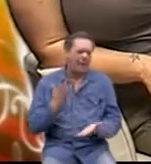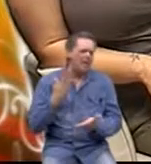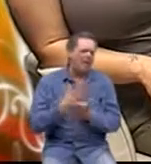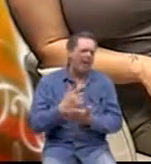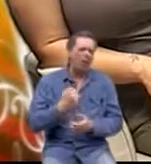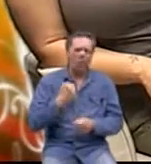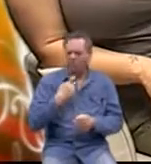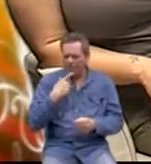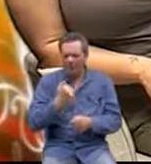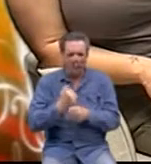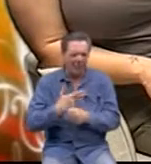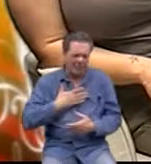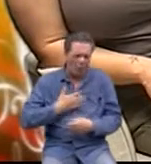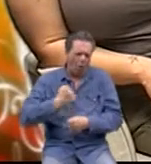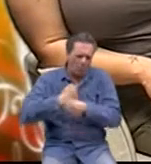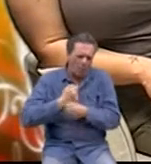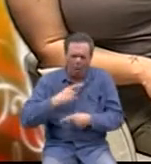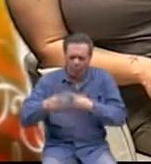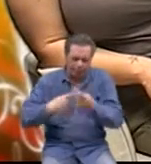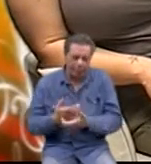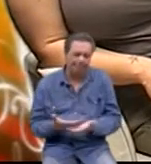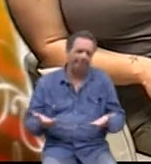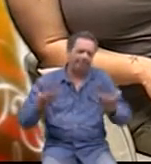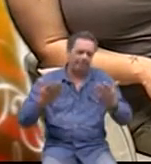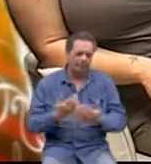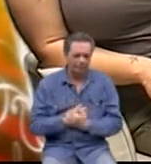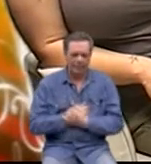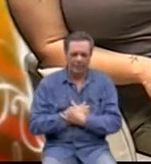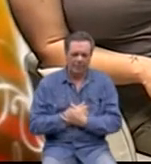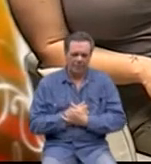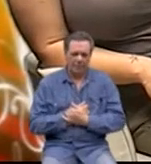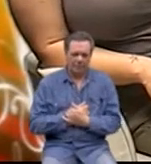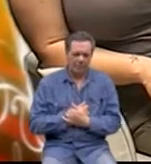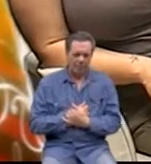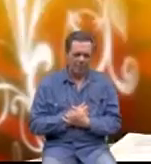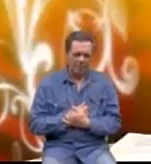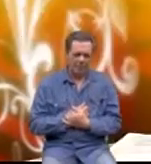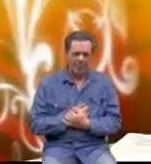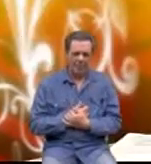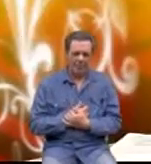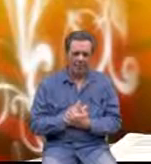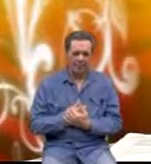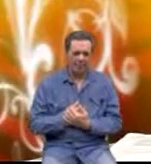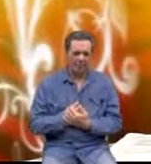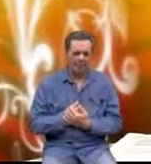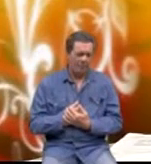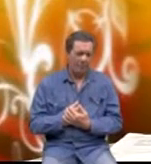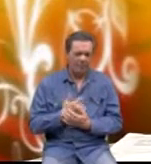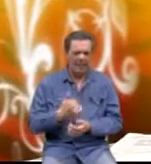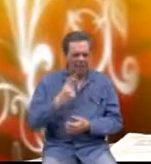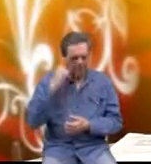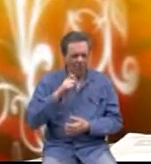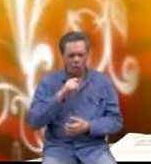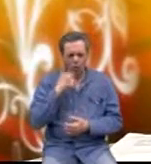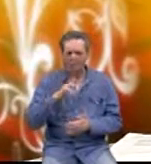svojim, tek onda gleda okolo. To je ono, ja se sjećam, to je ono, prodaš se za 100 kuna.